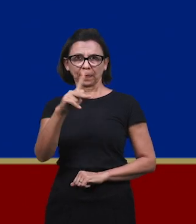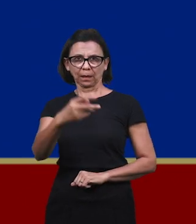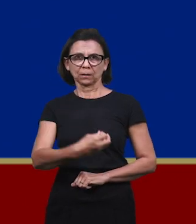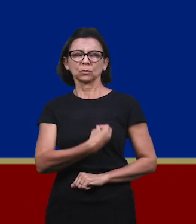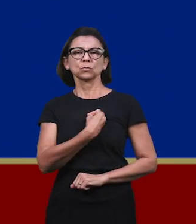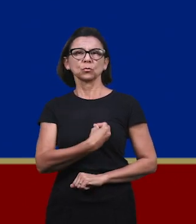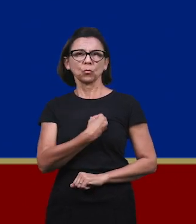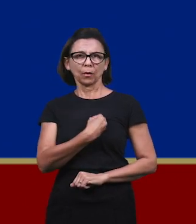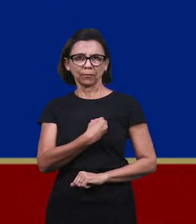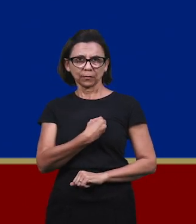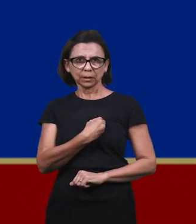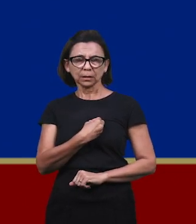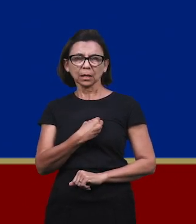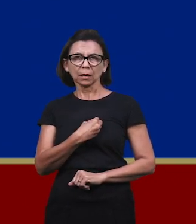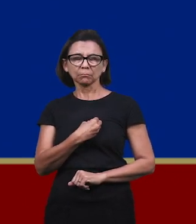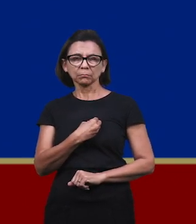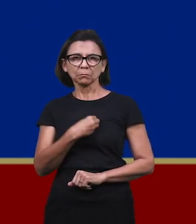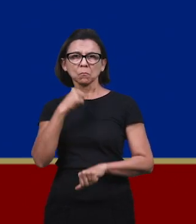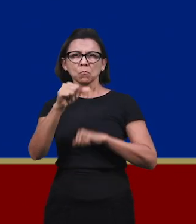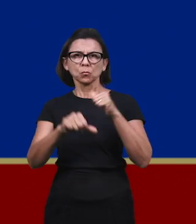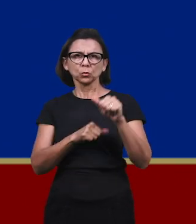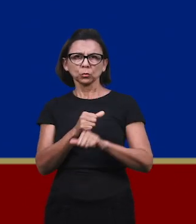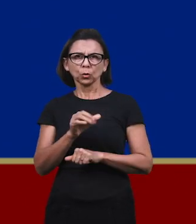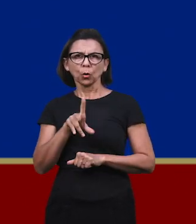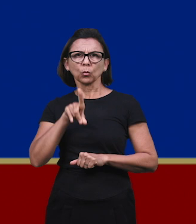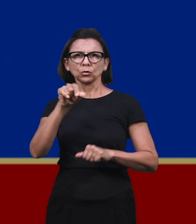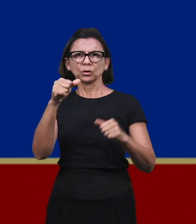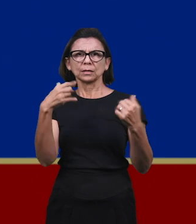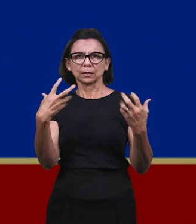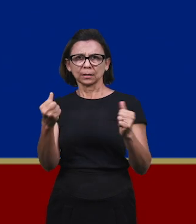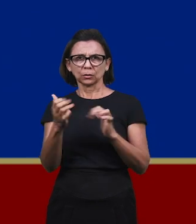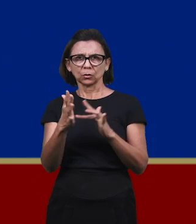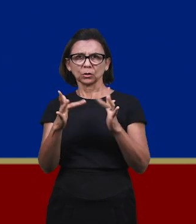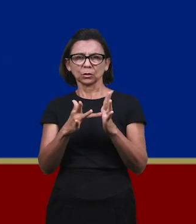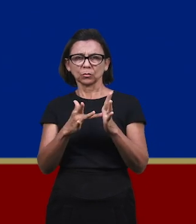sauveur? Les réponses certainement seront des témoignages.